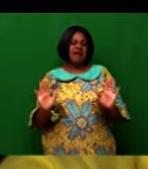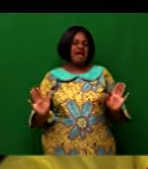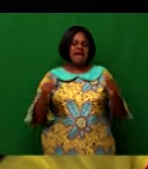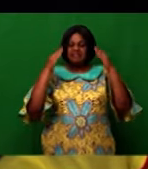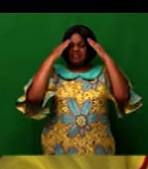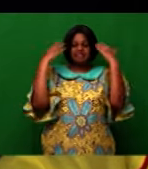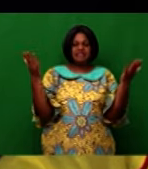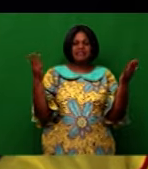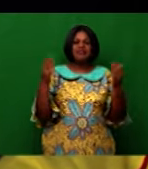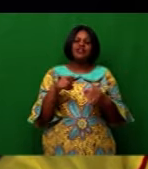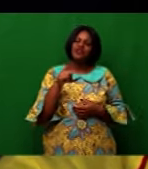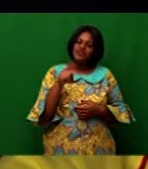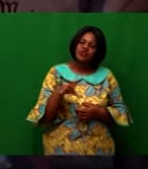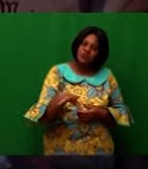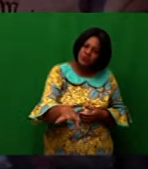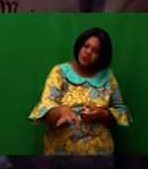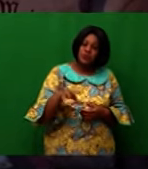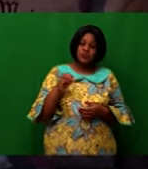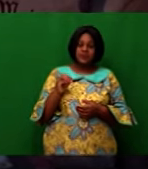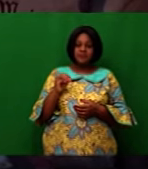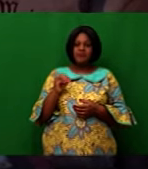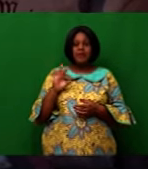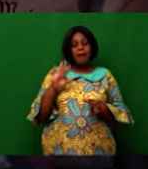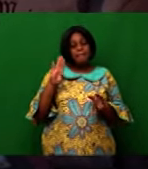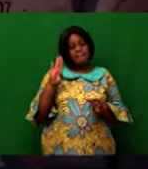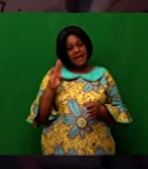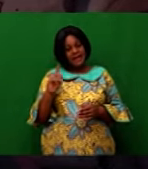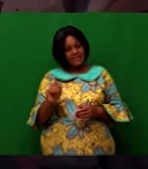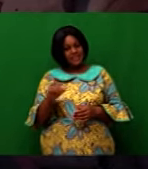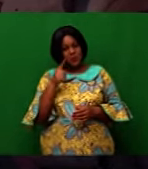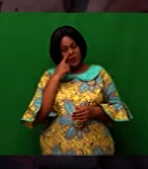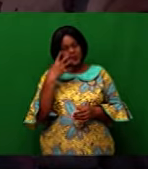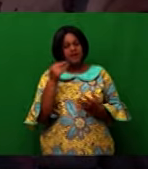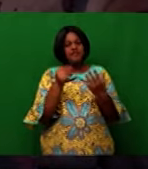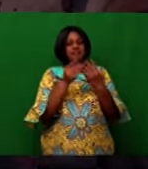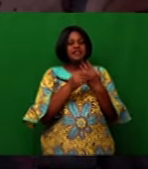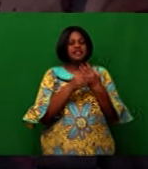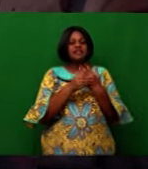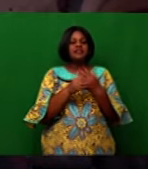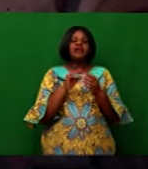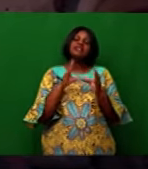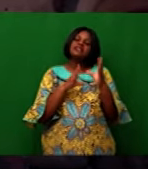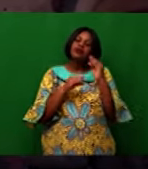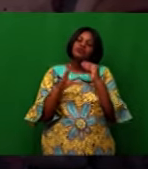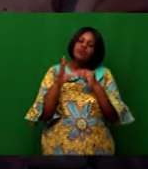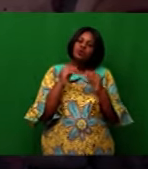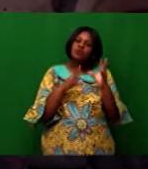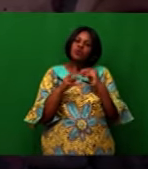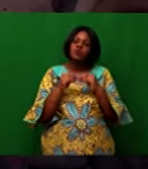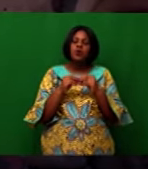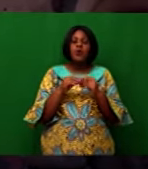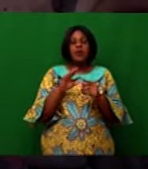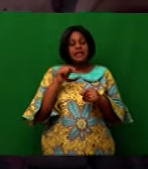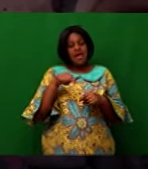makukutu zvine sarudzo asi kana muchinge muri muwanano kurudzire chirongwa ndeyekuti tauriranai asi